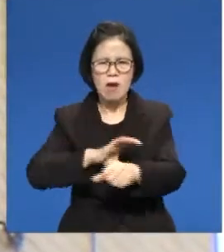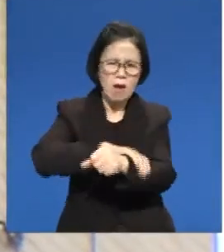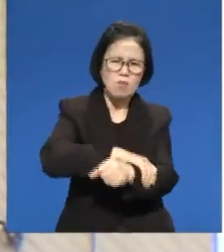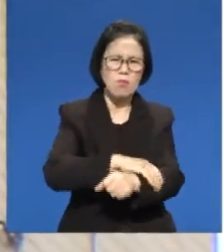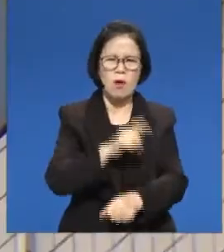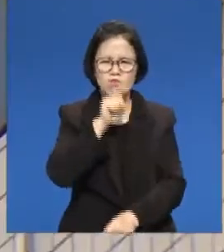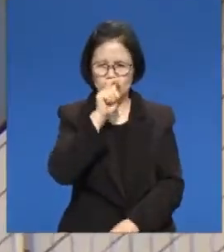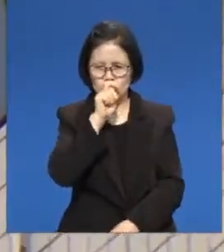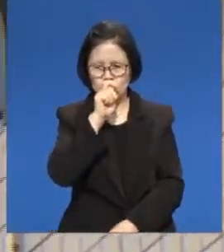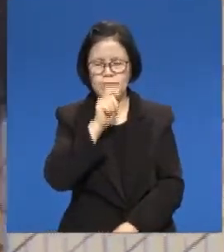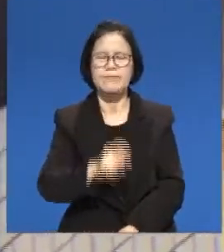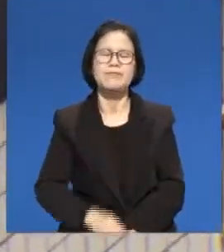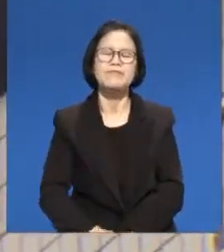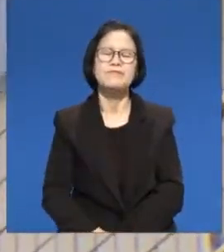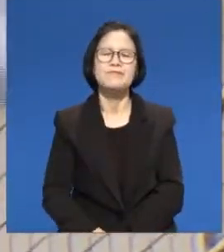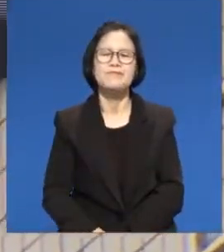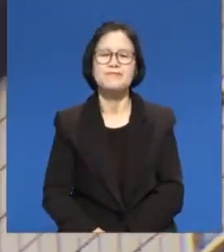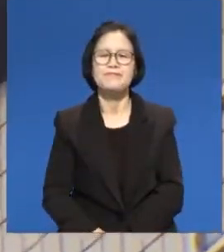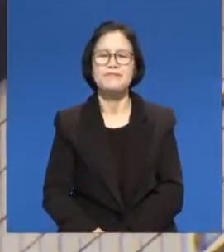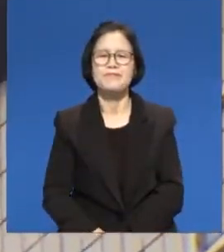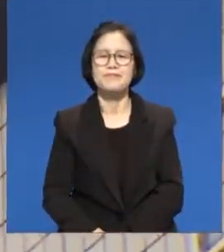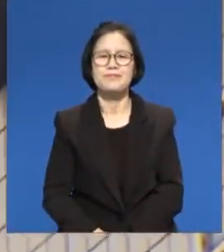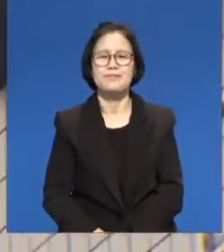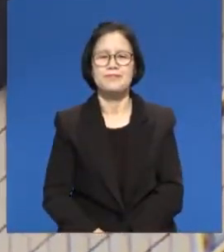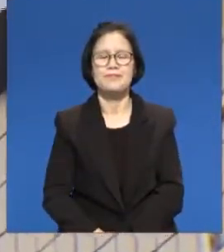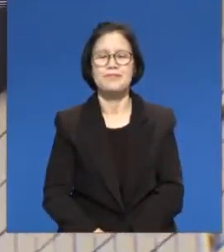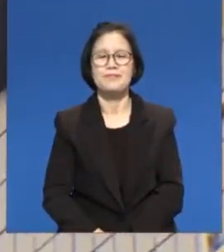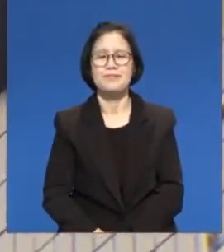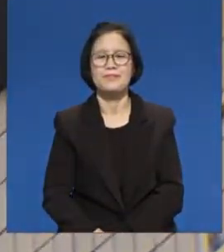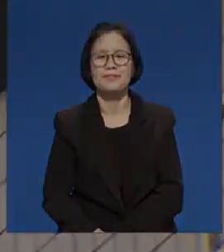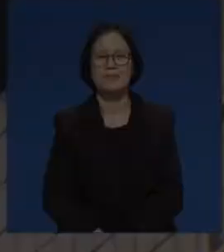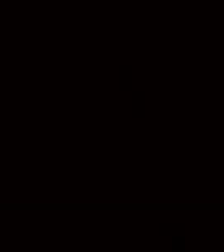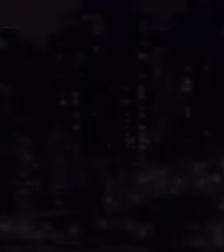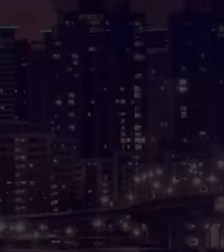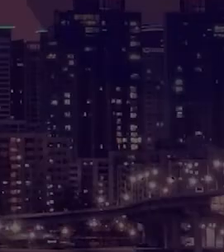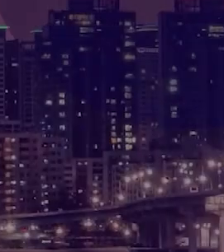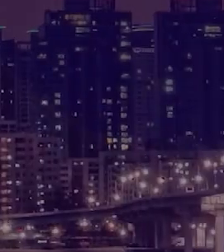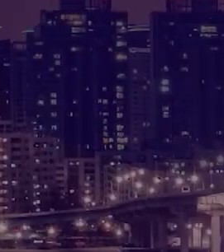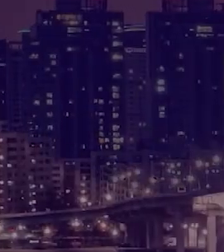있습니다 obs 뉴스 조의 송 입니다